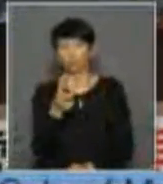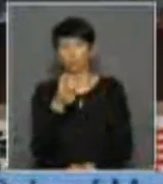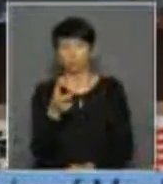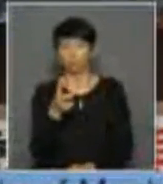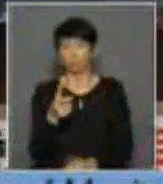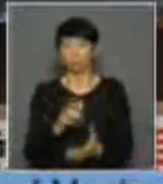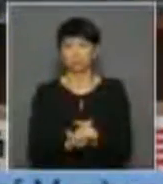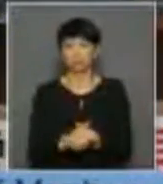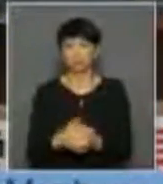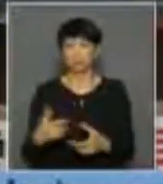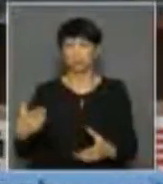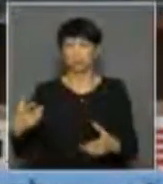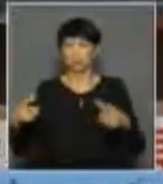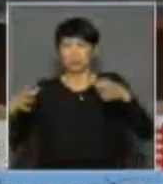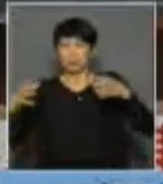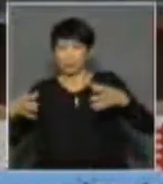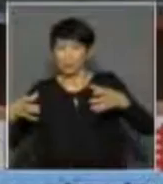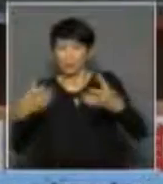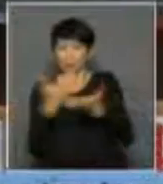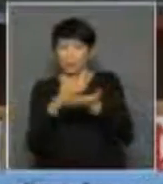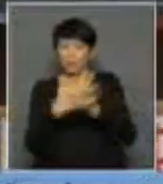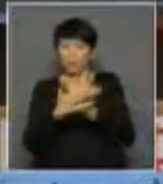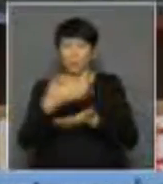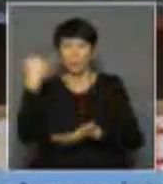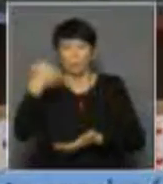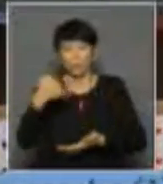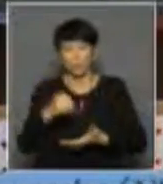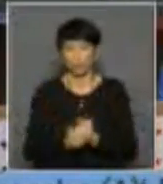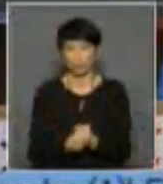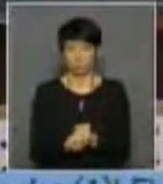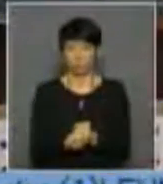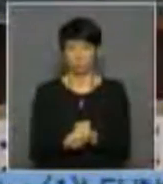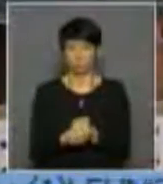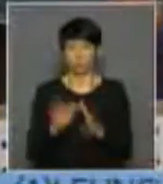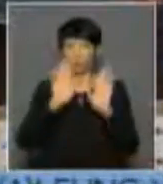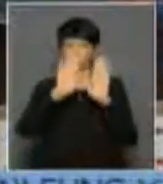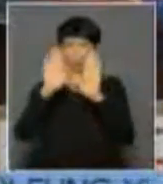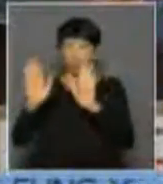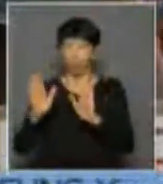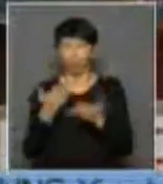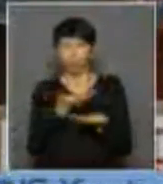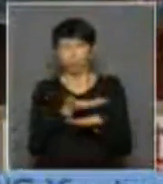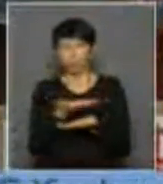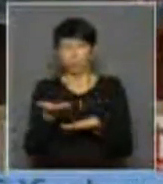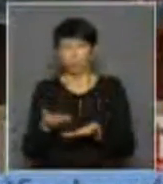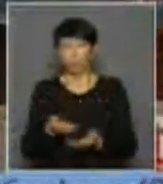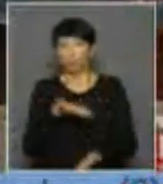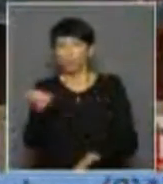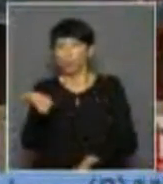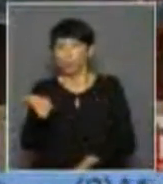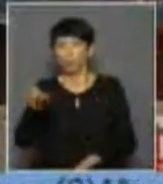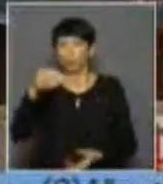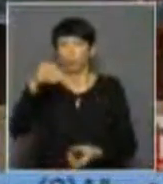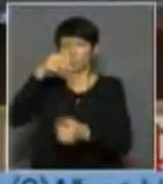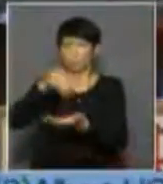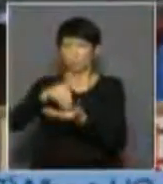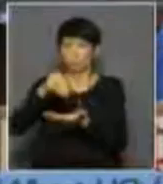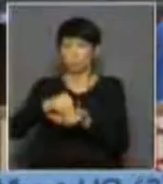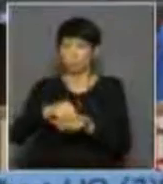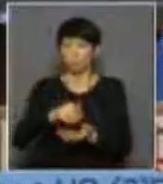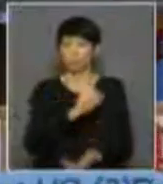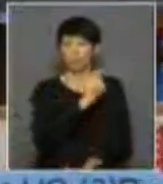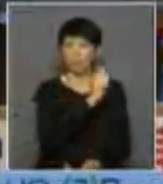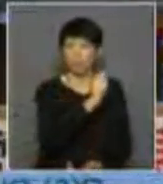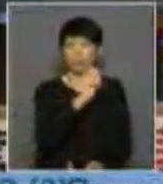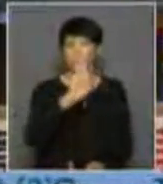個餅分唔到噶啦。你俾廣告商決定，我想去 A、B、C、D、